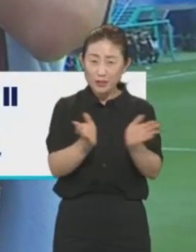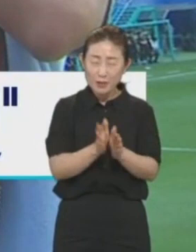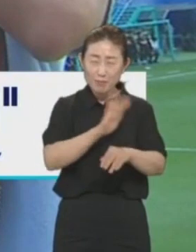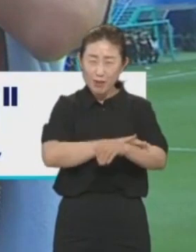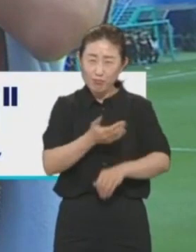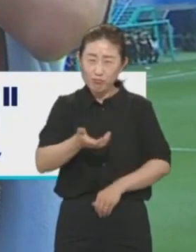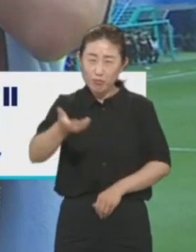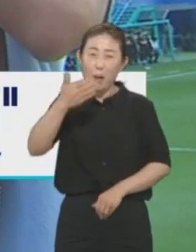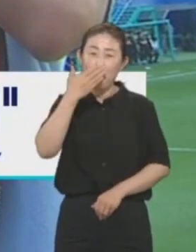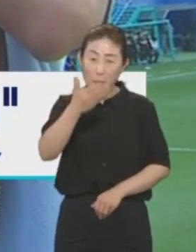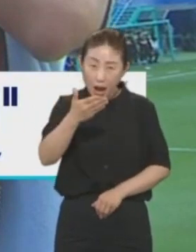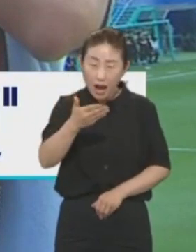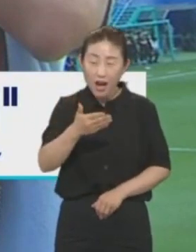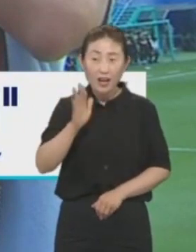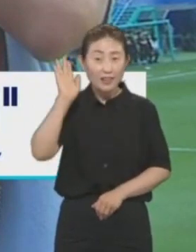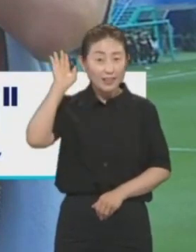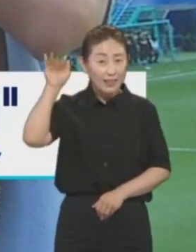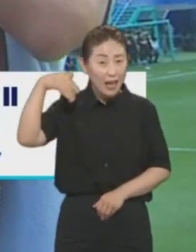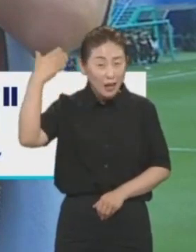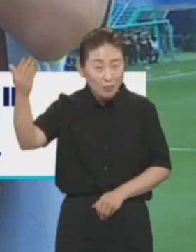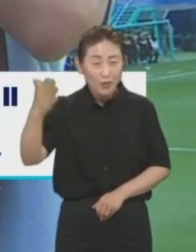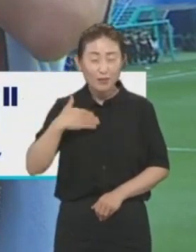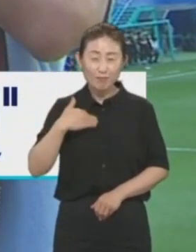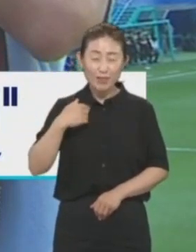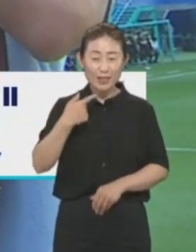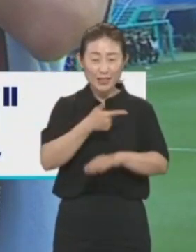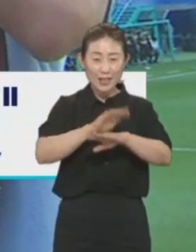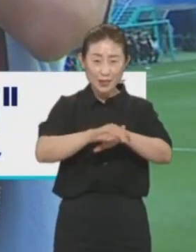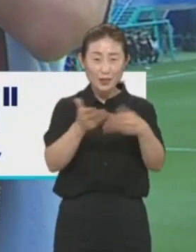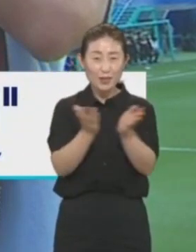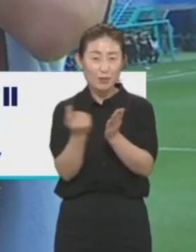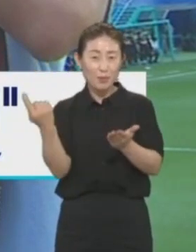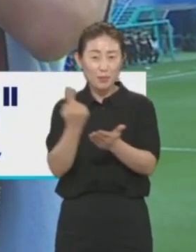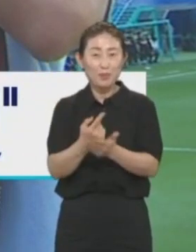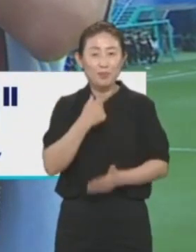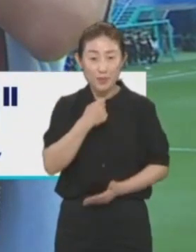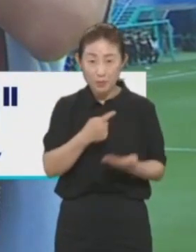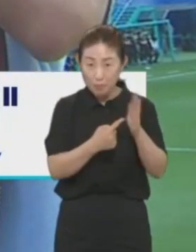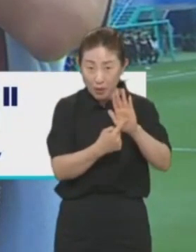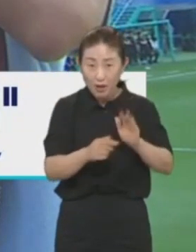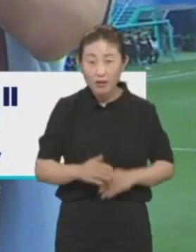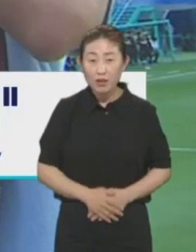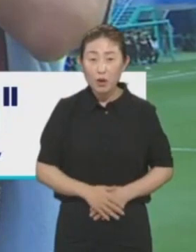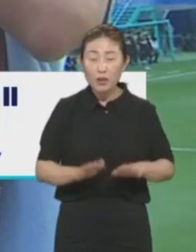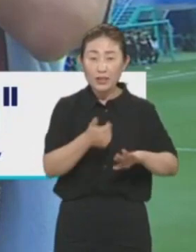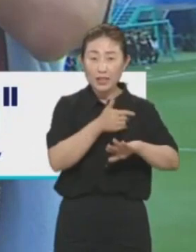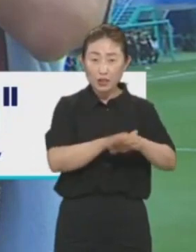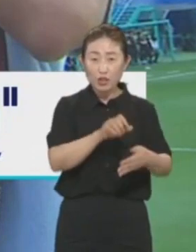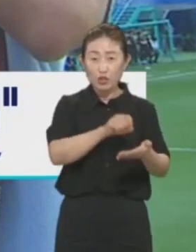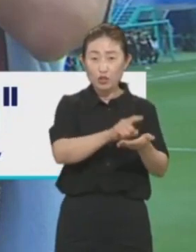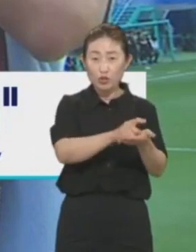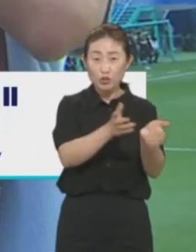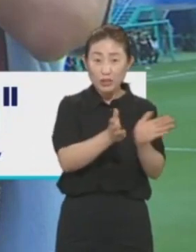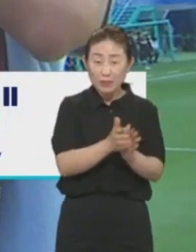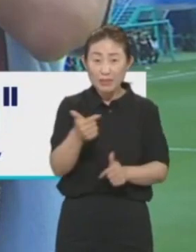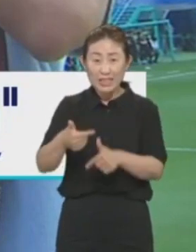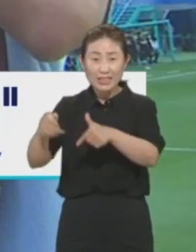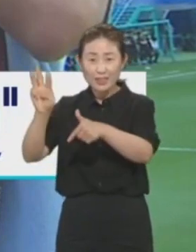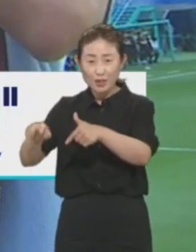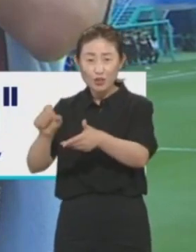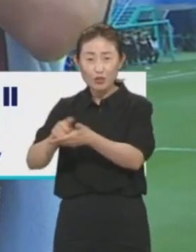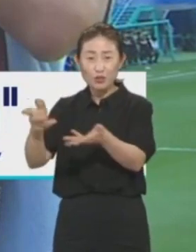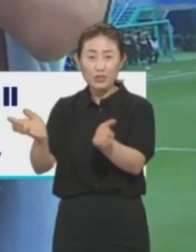언젠가 대전에 다시 돌아오겠다며 의미를 더했습니다. 대전 하나시티즌은 인천 유나이티드와의 경기에서